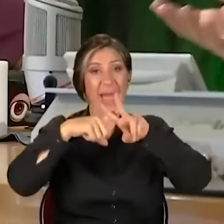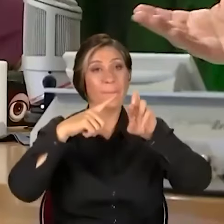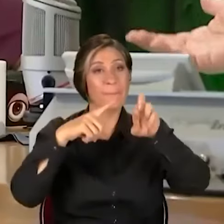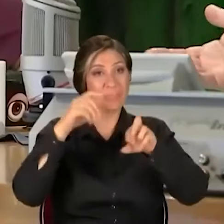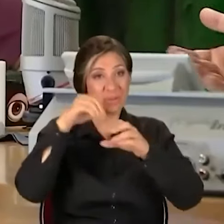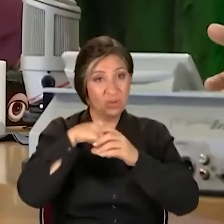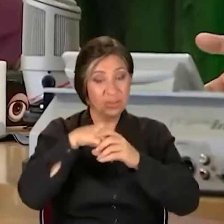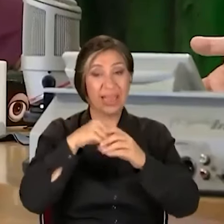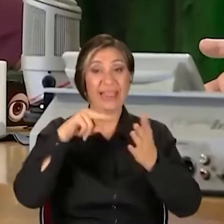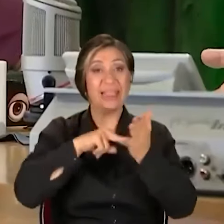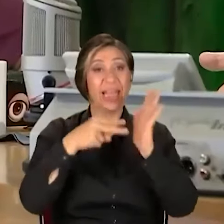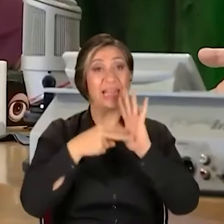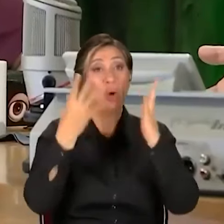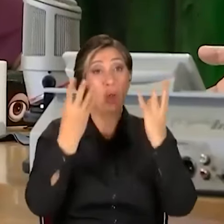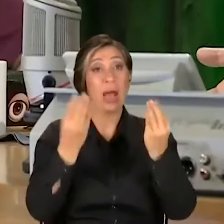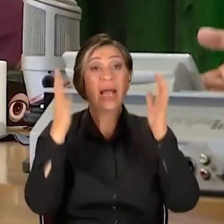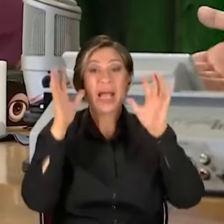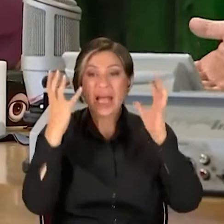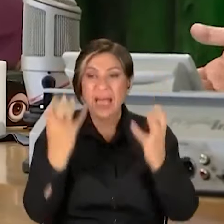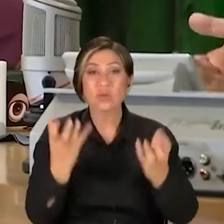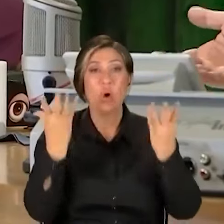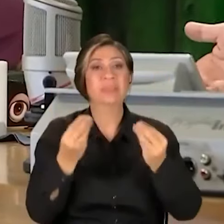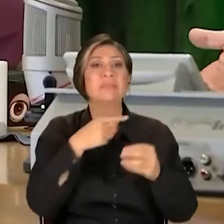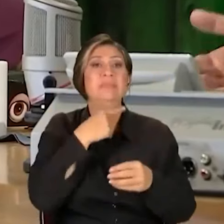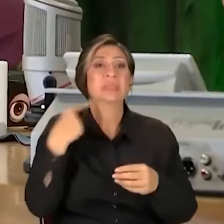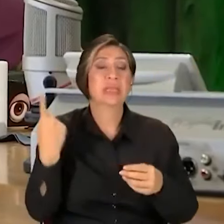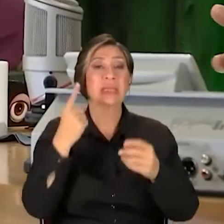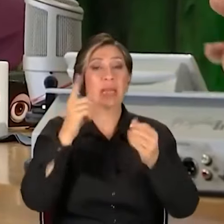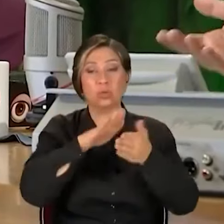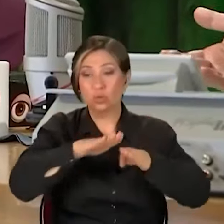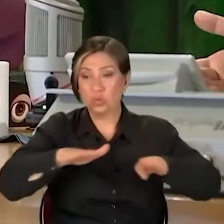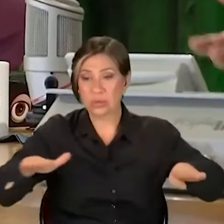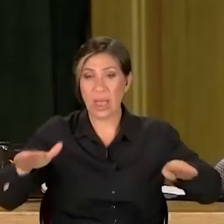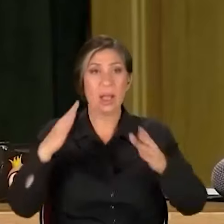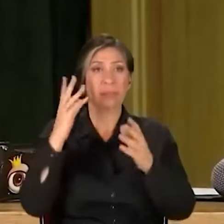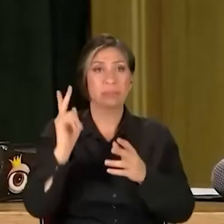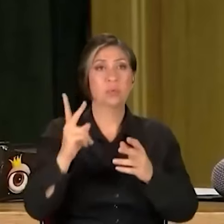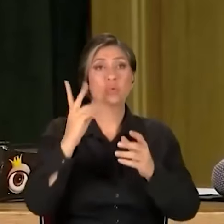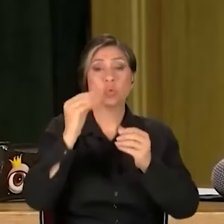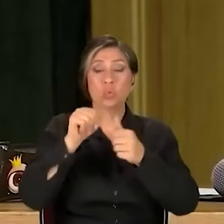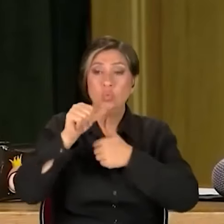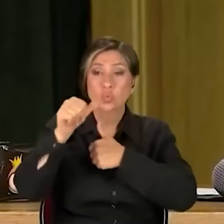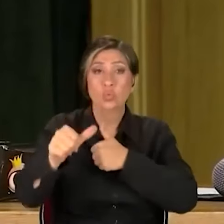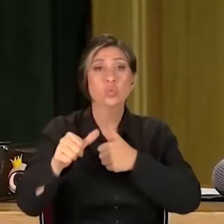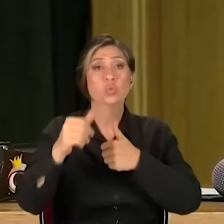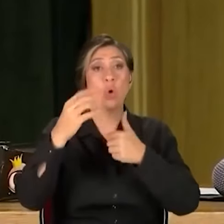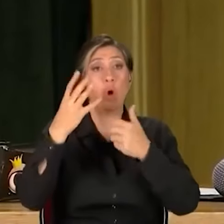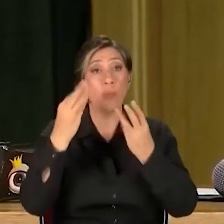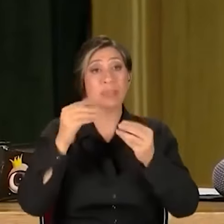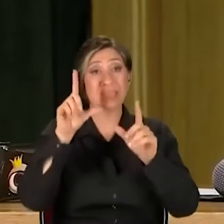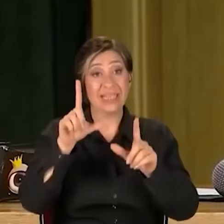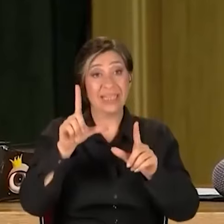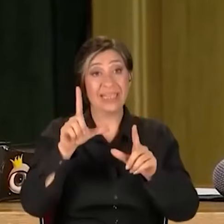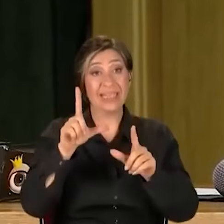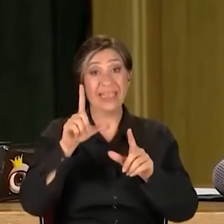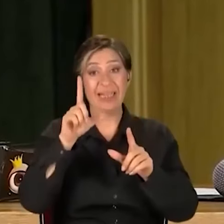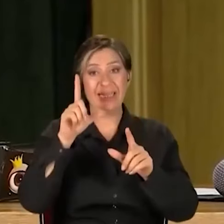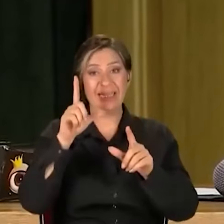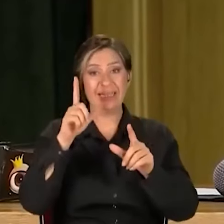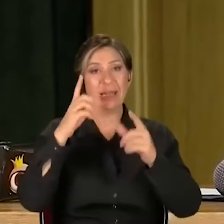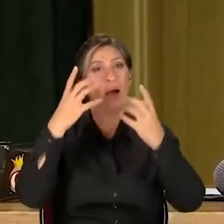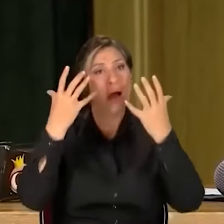diyorsun ki trap'in teknik olarak kalıcı olması imkansız. Tabii. Çünkü tek düze altyapılara sahip ve uzun soluklu olması gereken